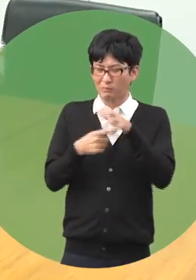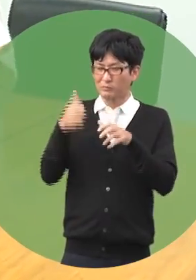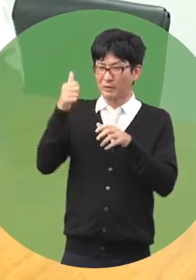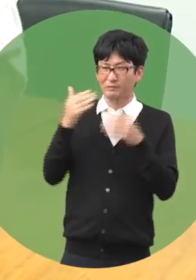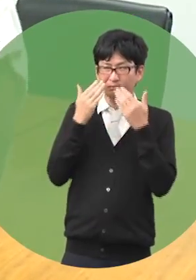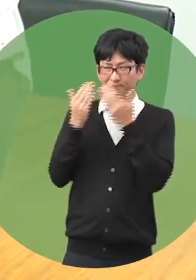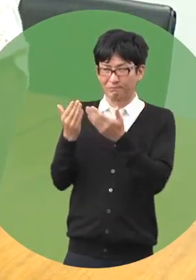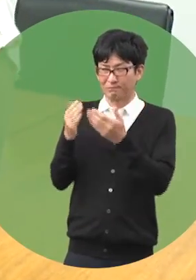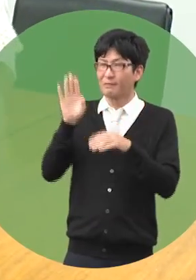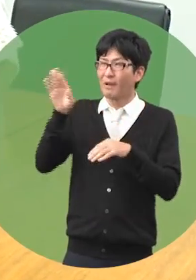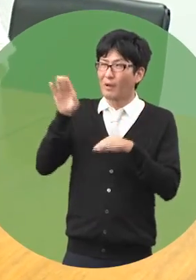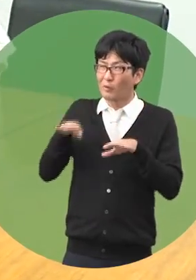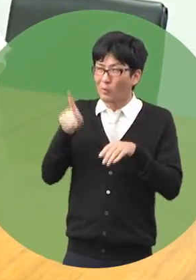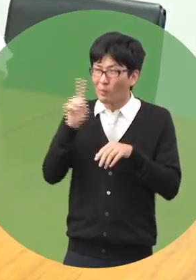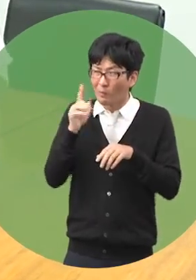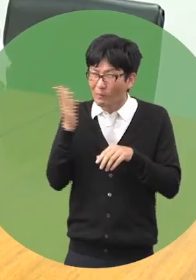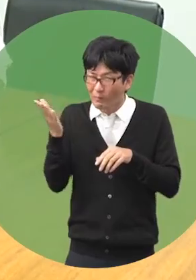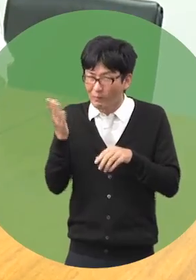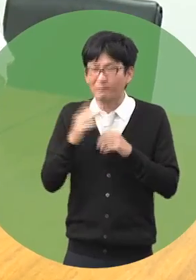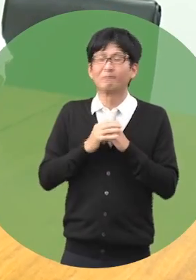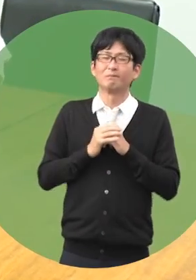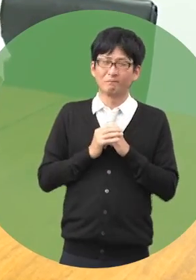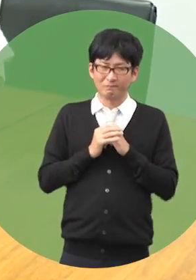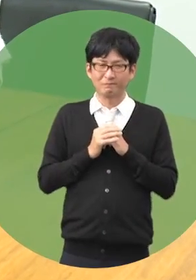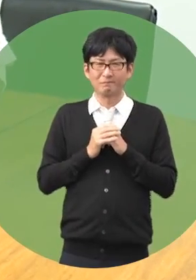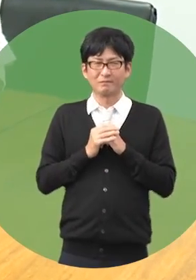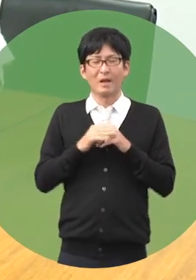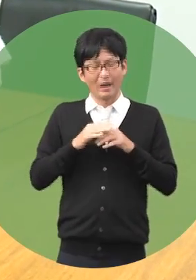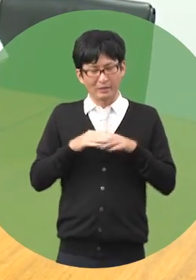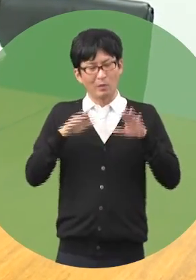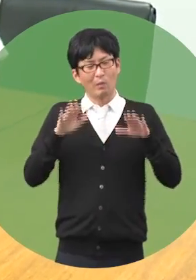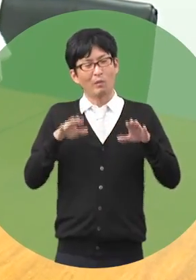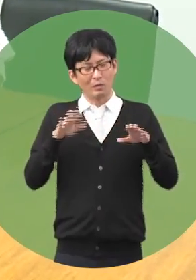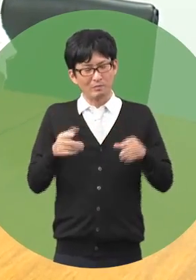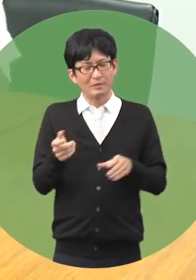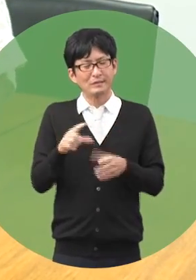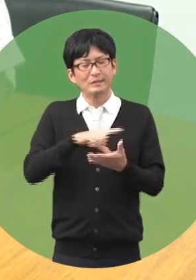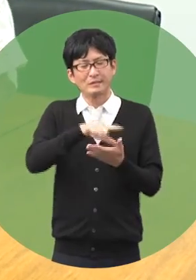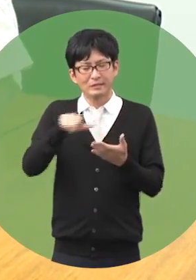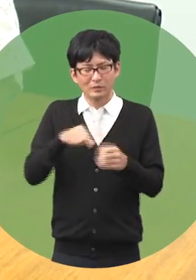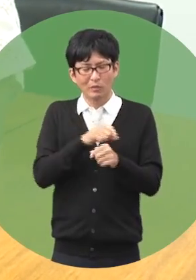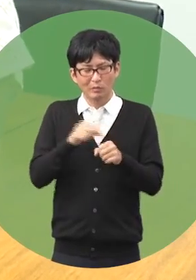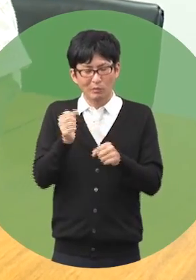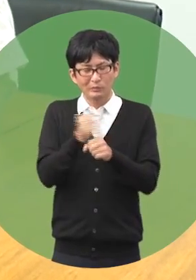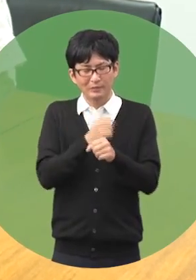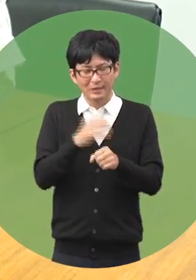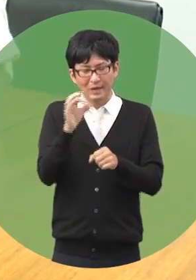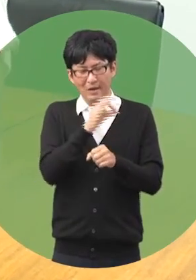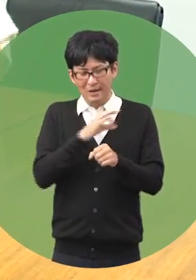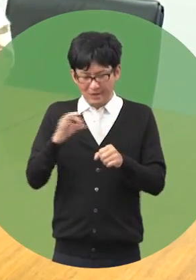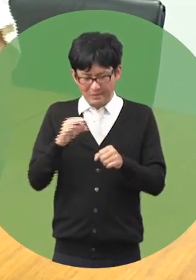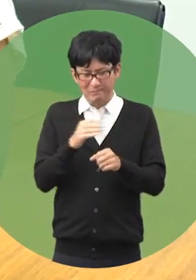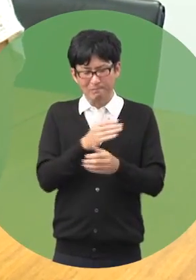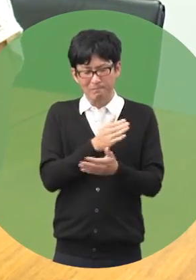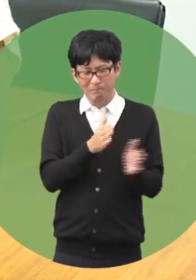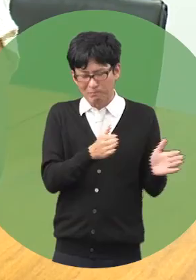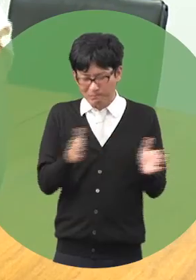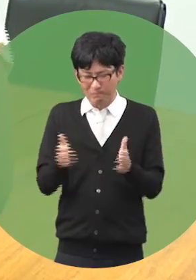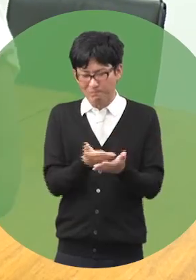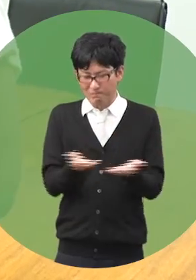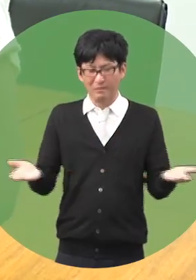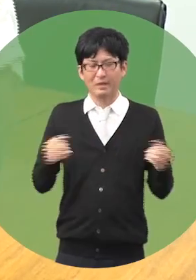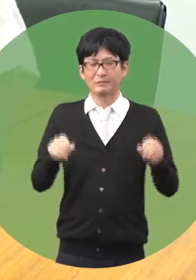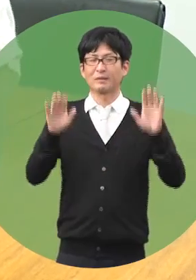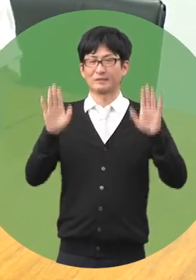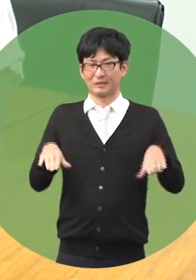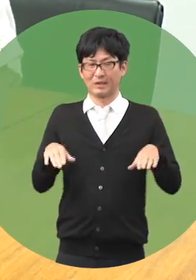ん、今年の審査会いかがでしたか？ はい、今年も地域の特産を生かした商品が出揃いました。 では早速優